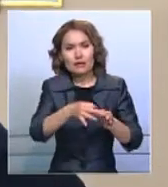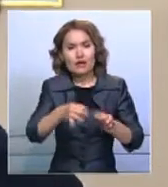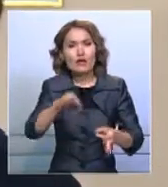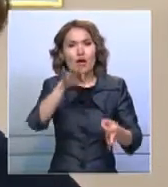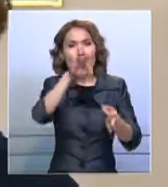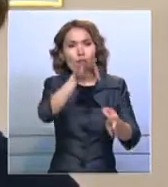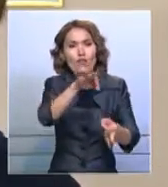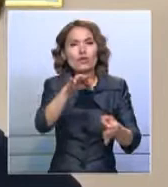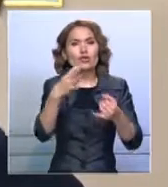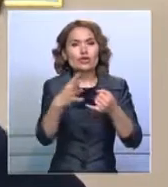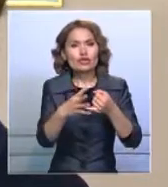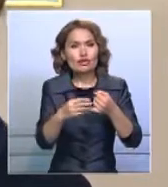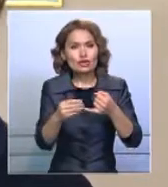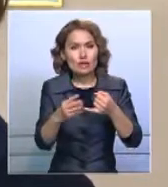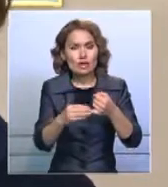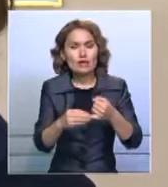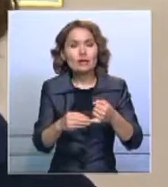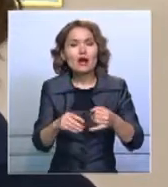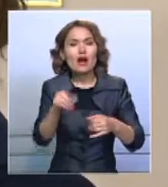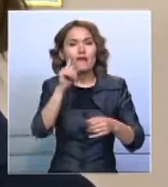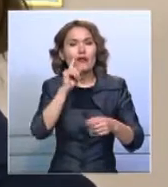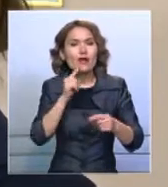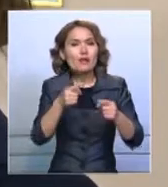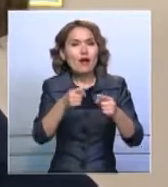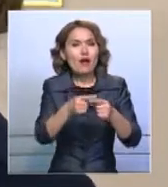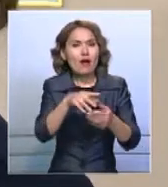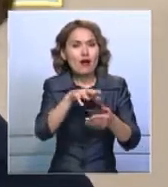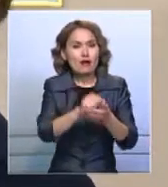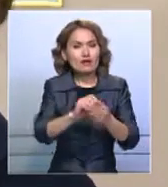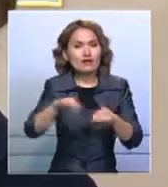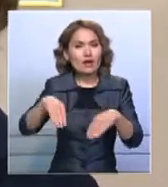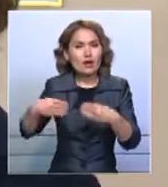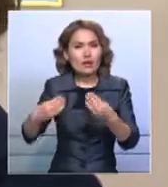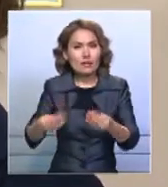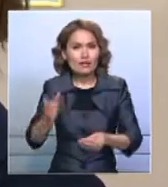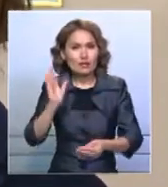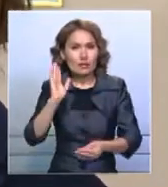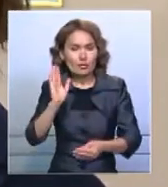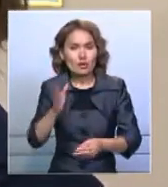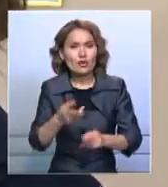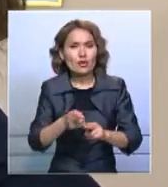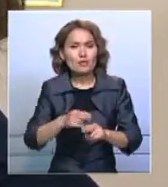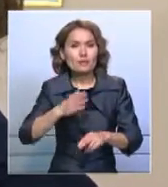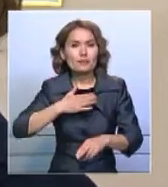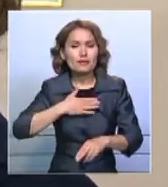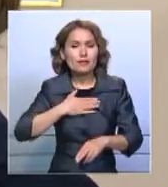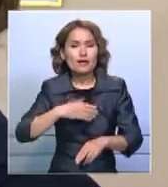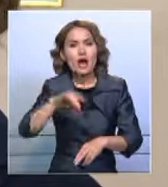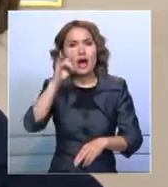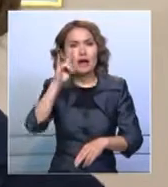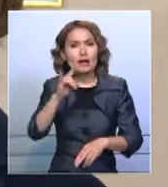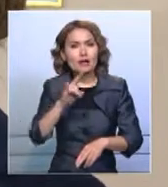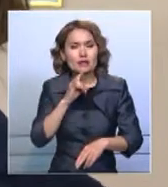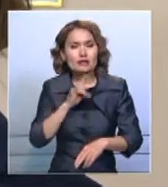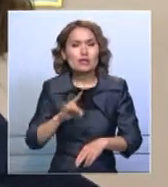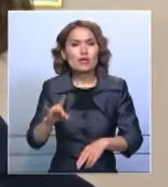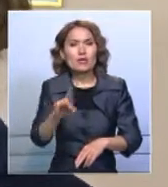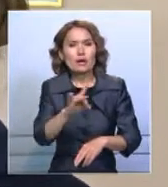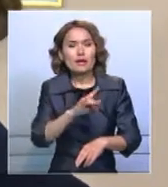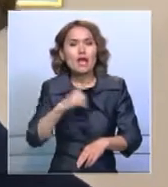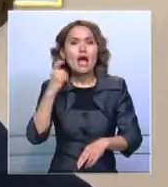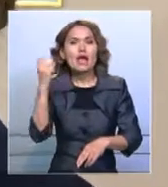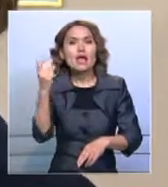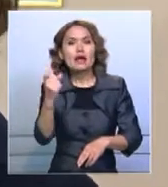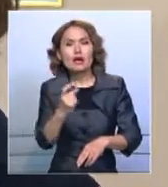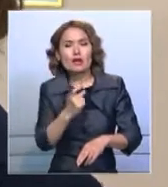жетілерді дұрыс пайдалана білу. Яғни оларды қолданысқа енгізу, осы арқылы біздің Қазақстан Республикамыздың